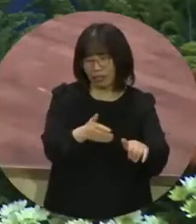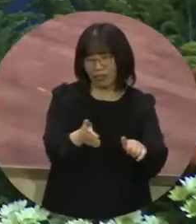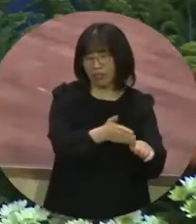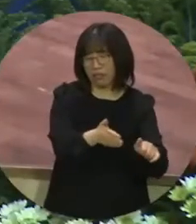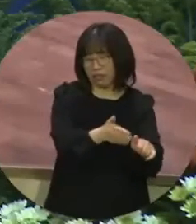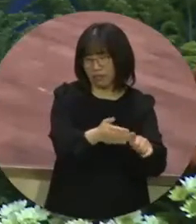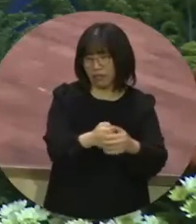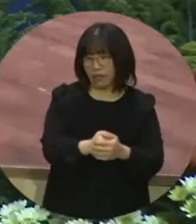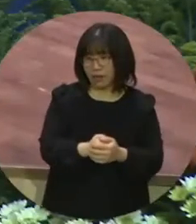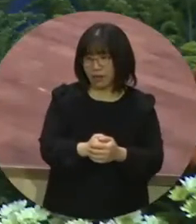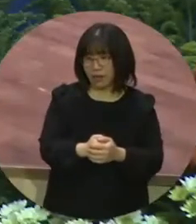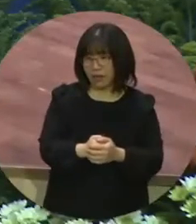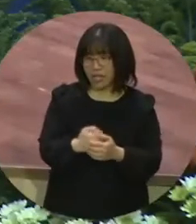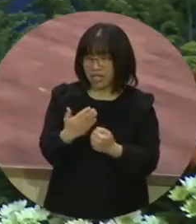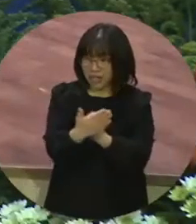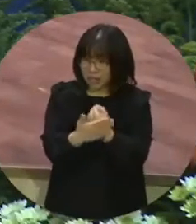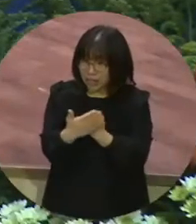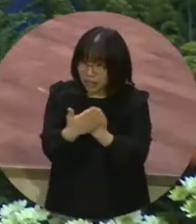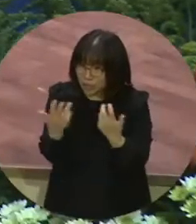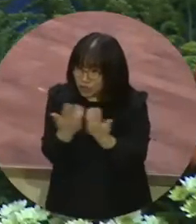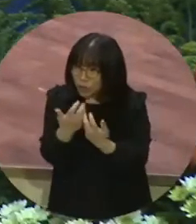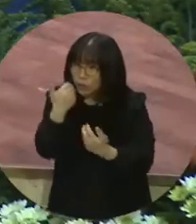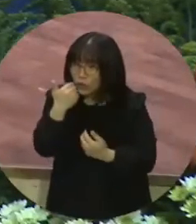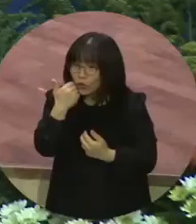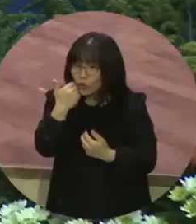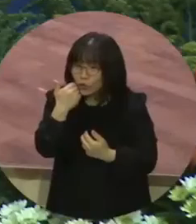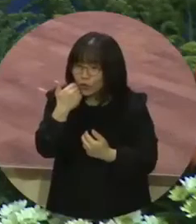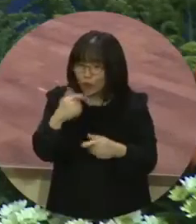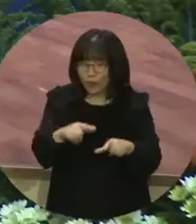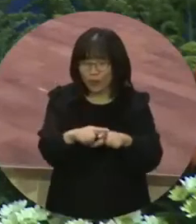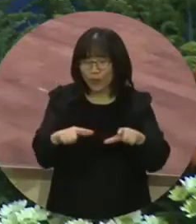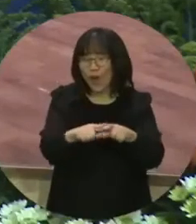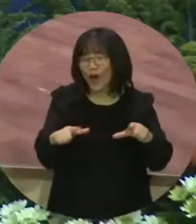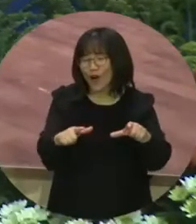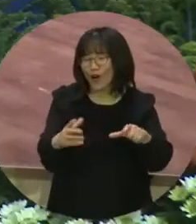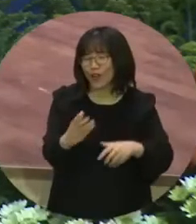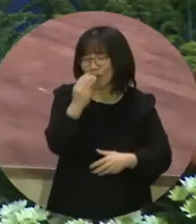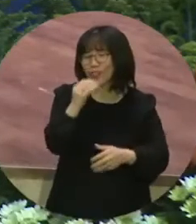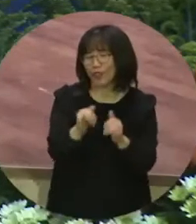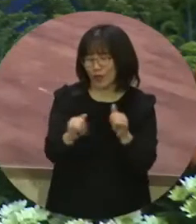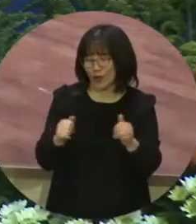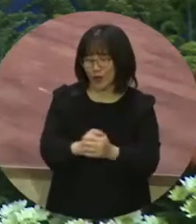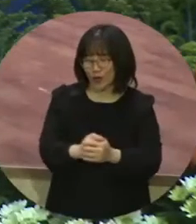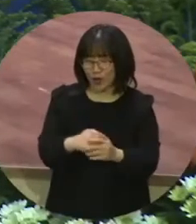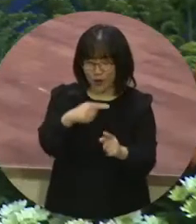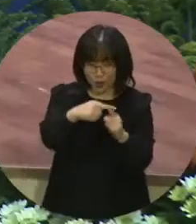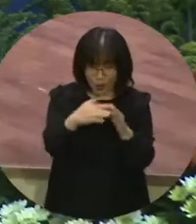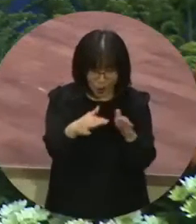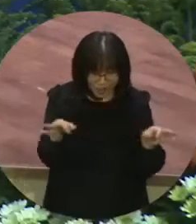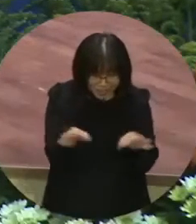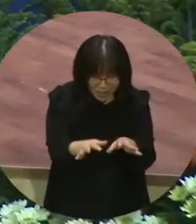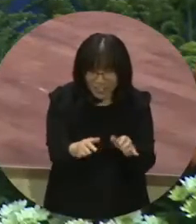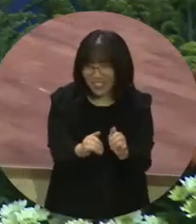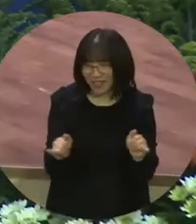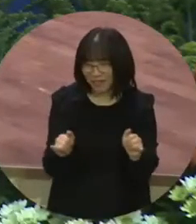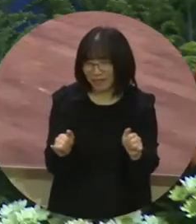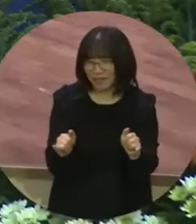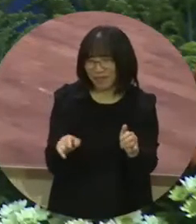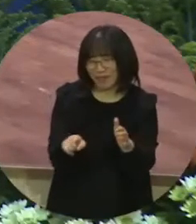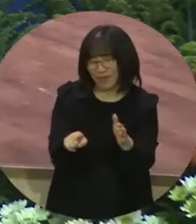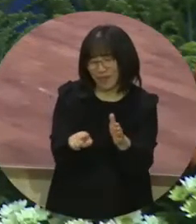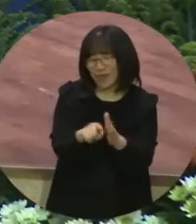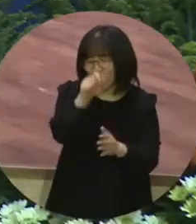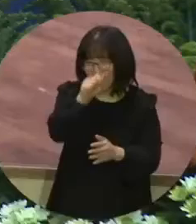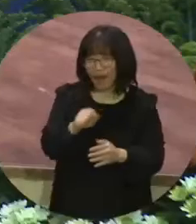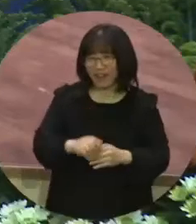그 제일 은혜 누가 잘 받냐? 평신도들. 교회 나온 지 얼마 안 되는 분들.